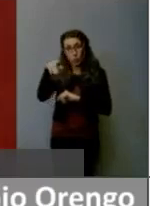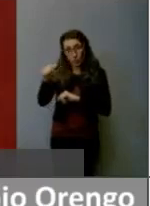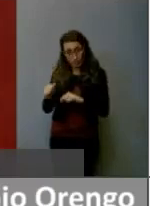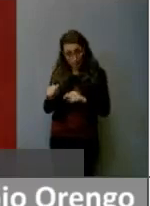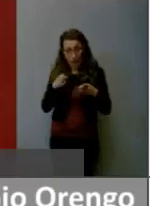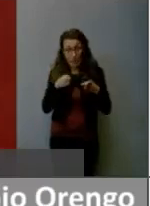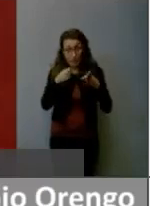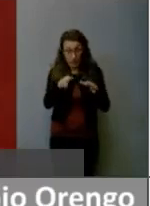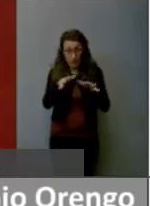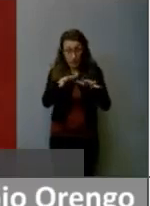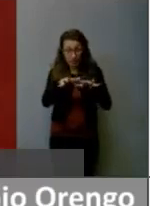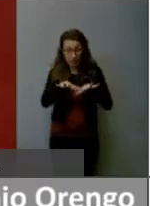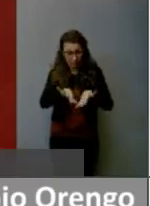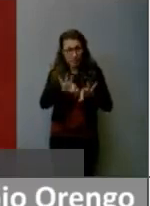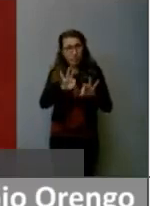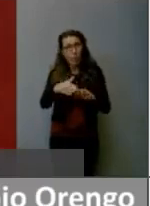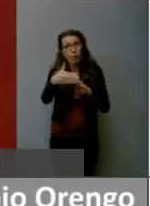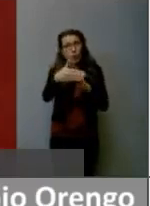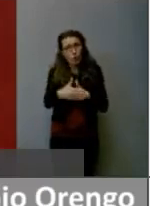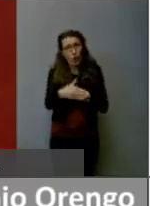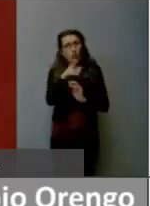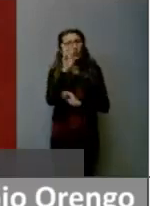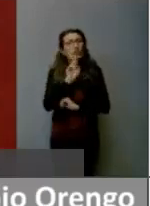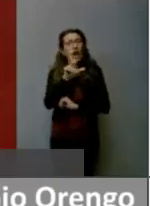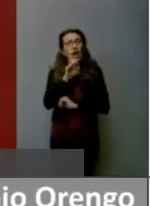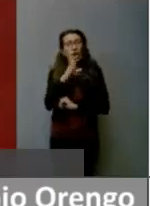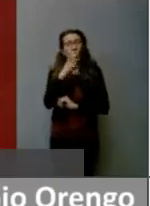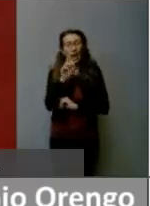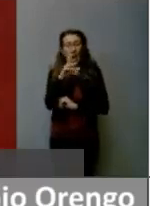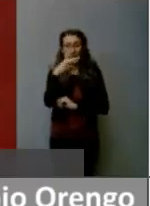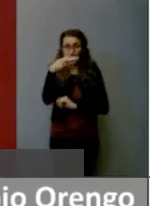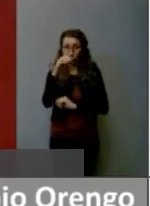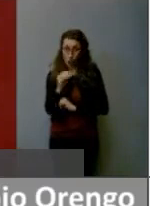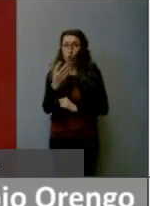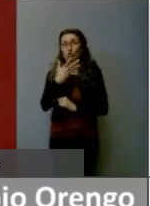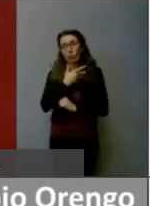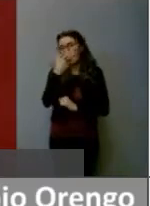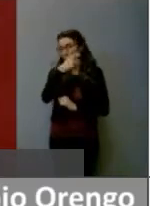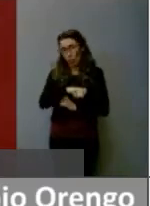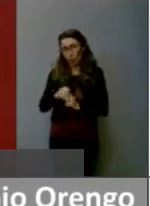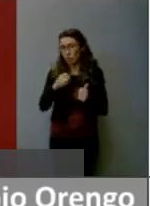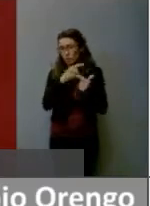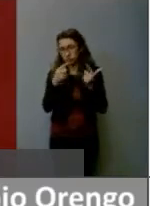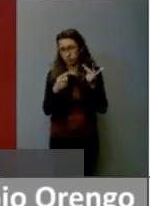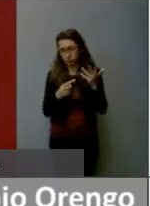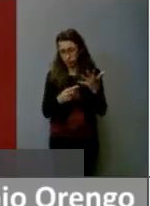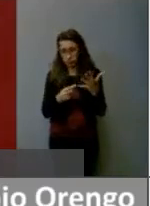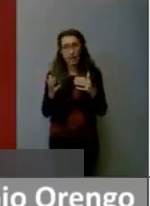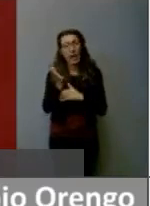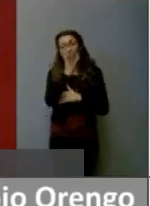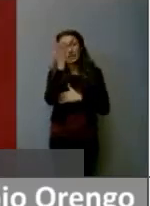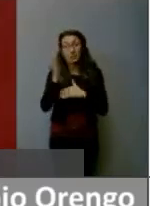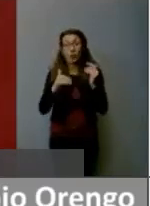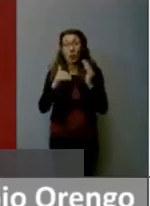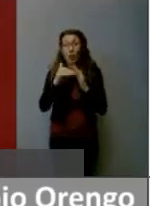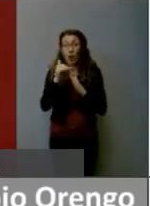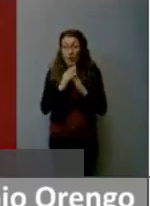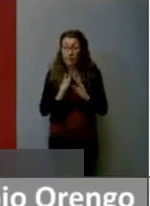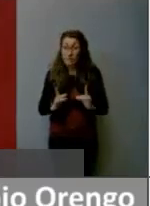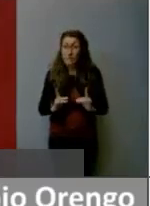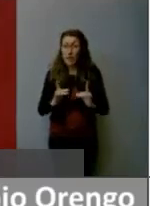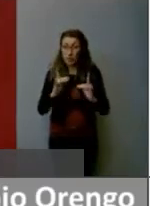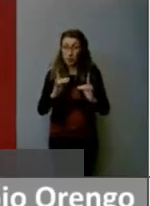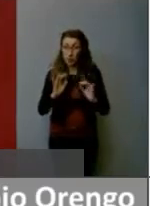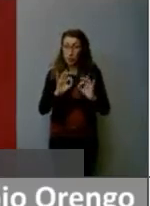quindi all'incrocio di via Velucarno, è determinata da diversi fattori, tra cui la presenza di infrastrutture sotto